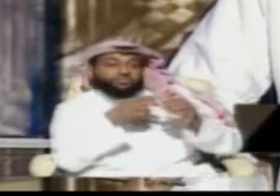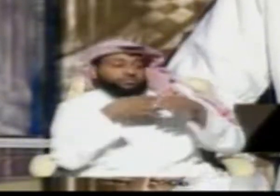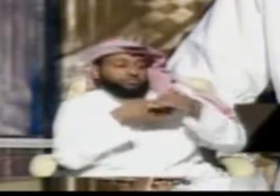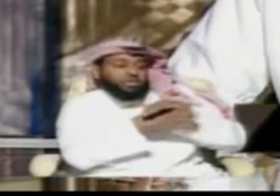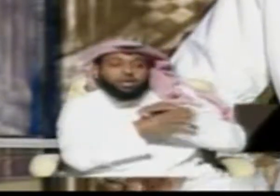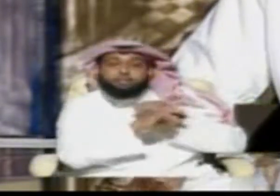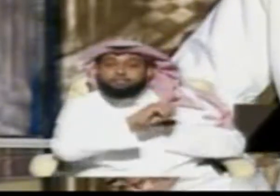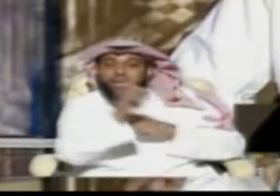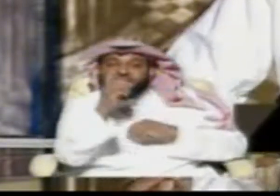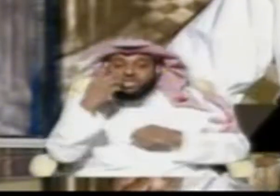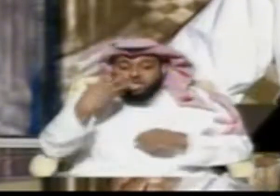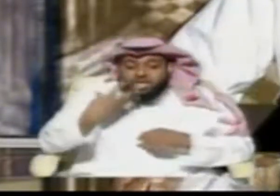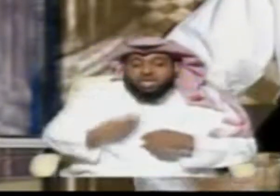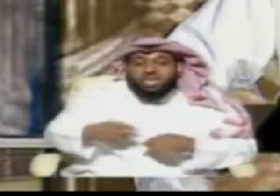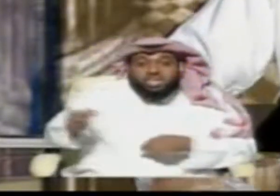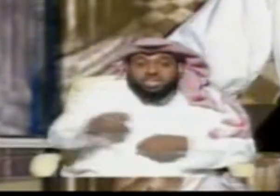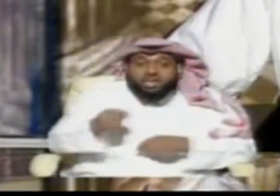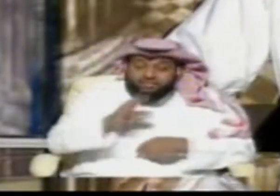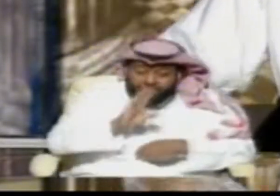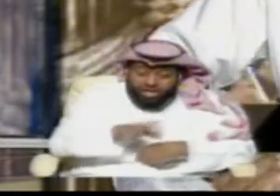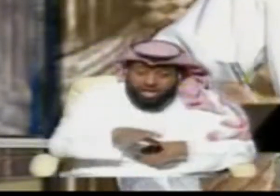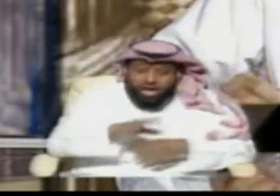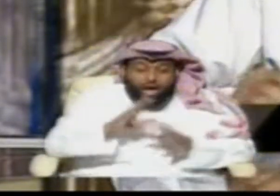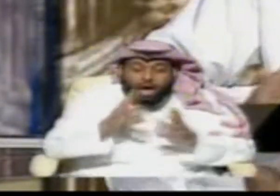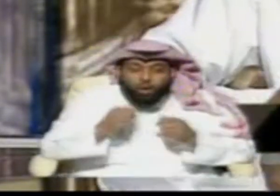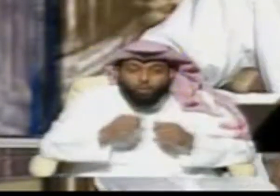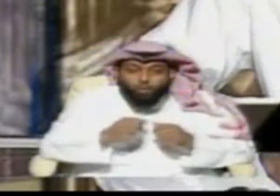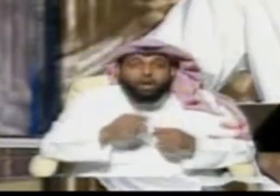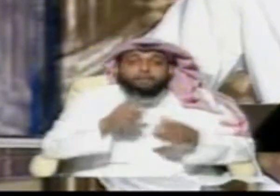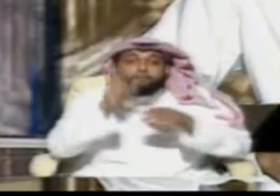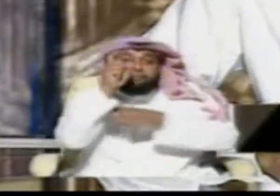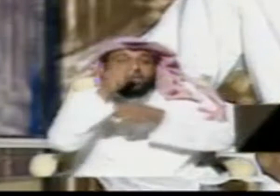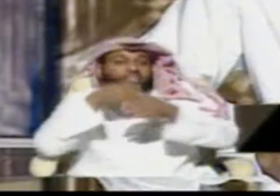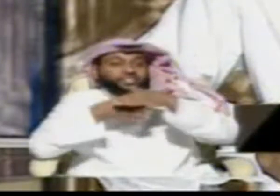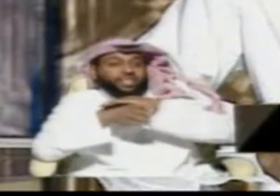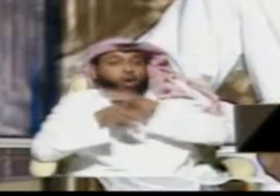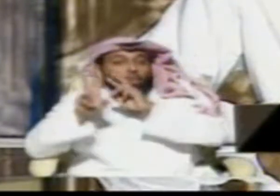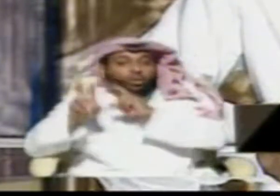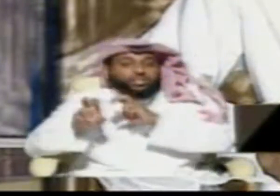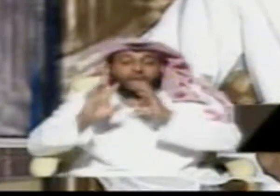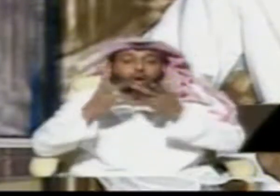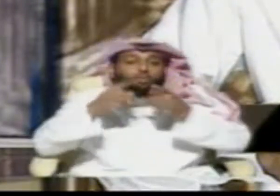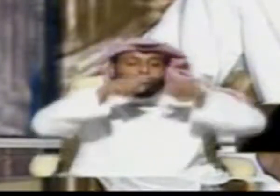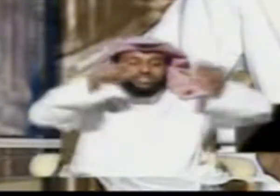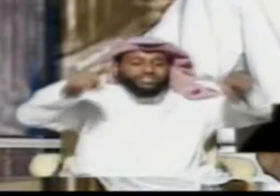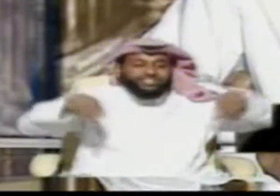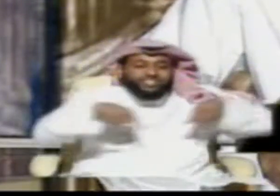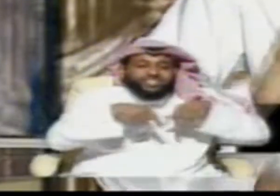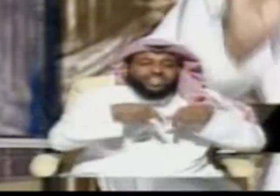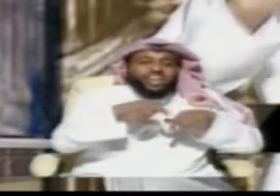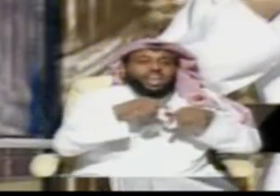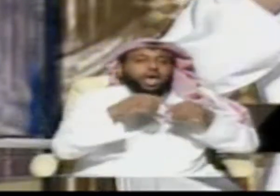أرجو توضيح ذلك مأجورين. شكرا لك يا أم عمر، بارك الله فيك. نعم. الرابع، تفضلي.